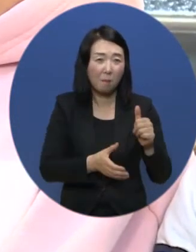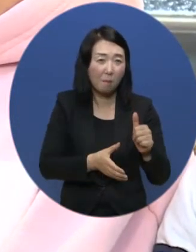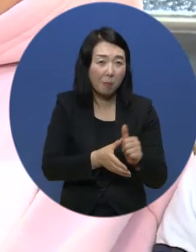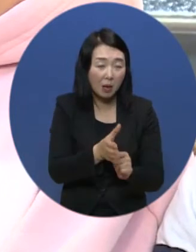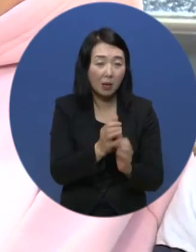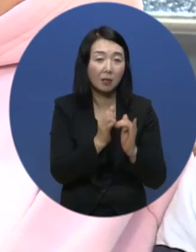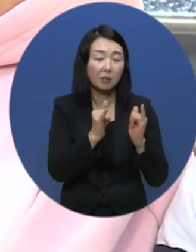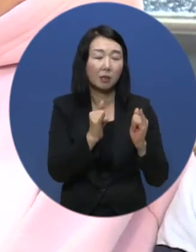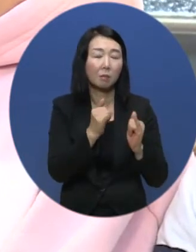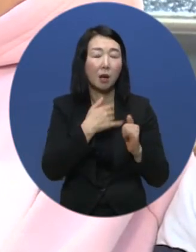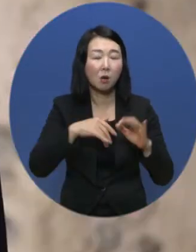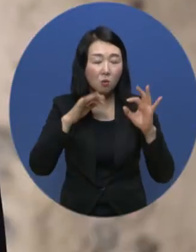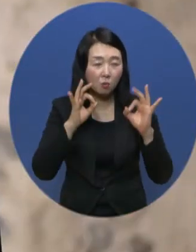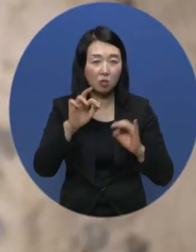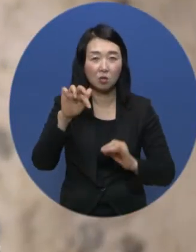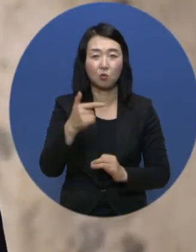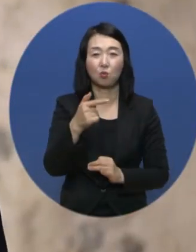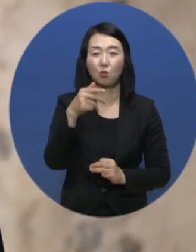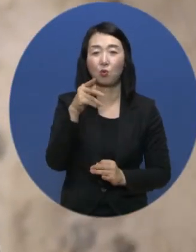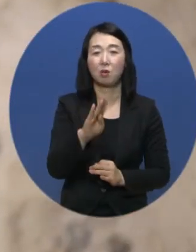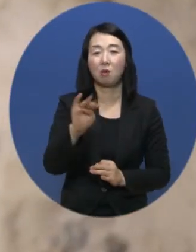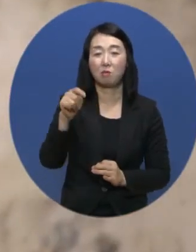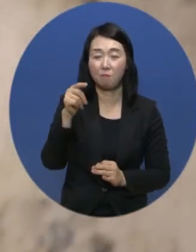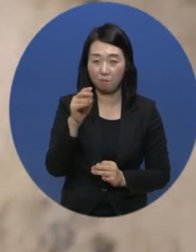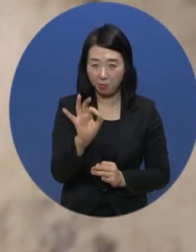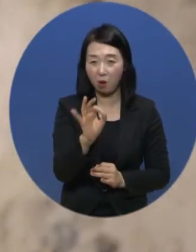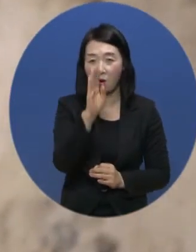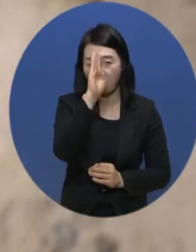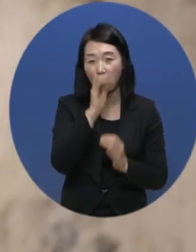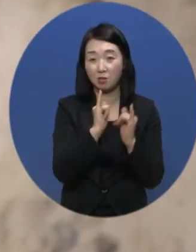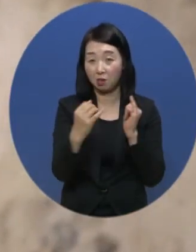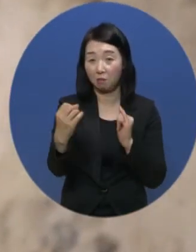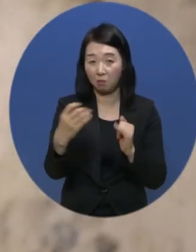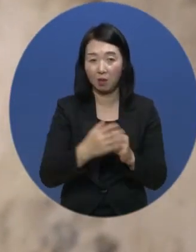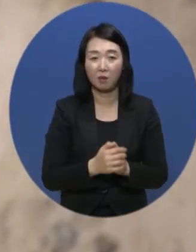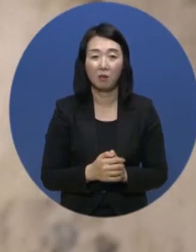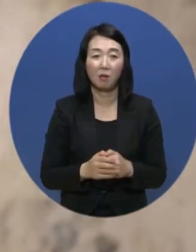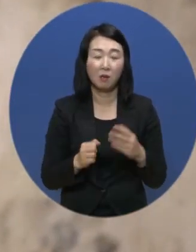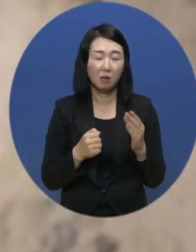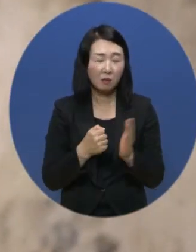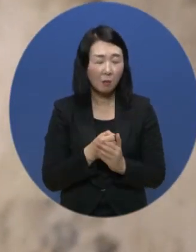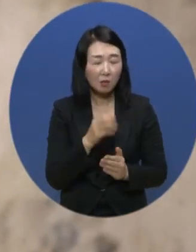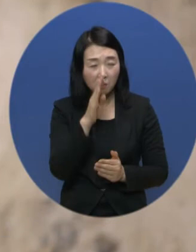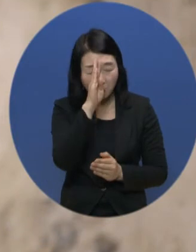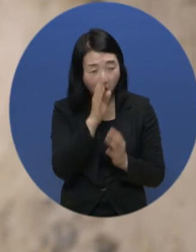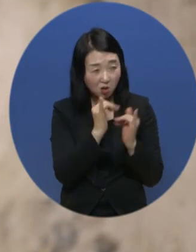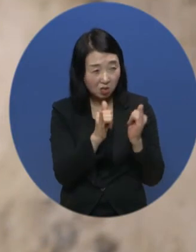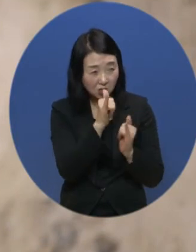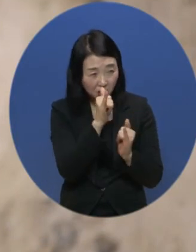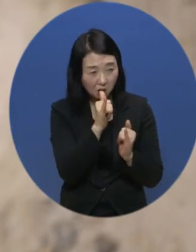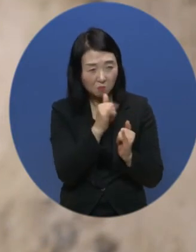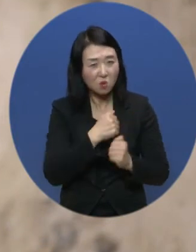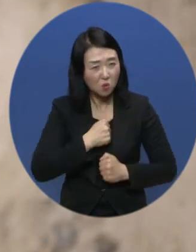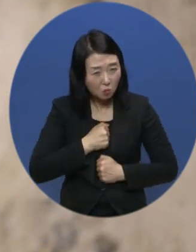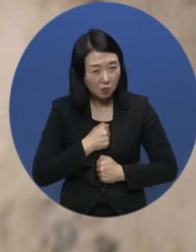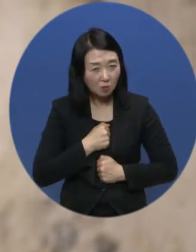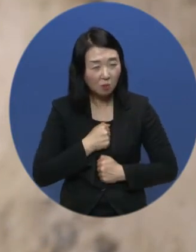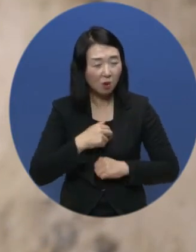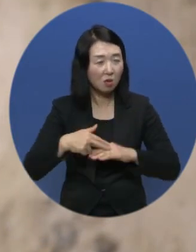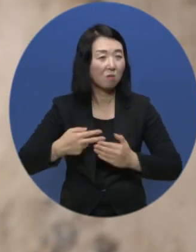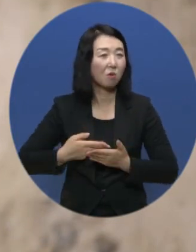알고 보니 조현병 환자더라. 그러니 조현병 환자들은 조심해야 하고 입원시켜 격리해야